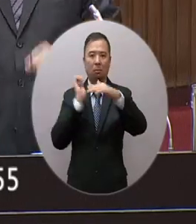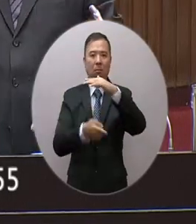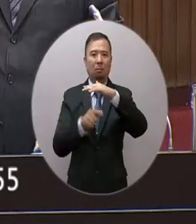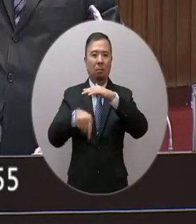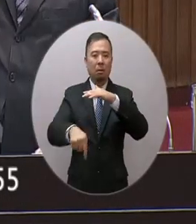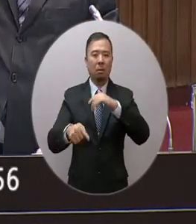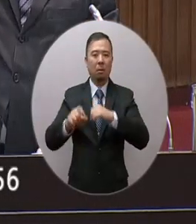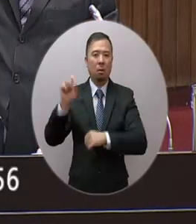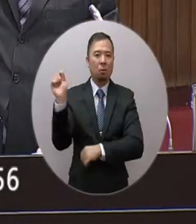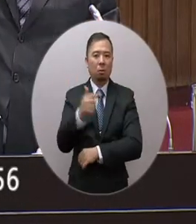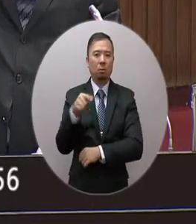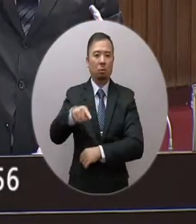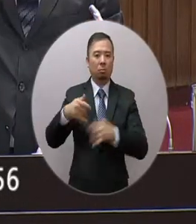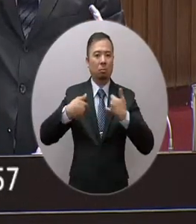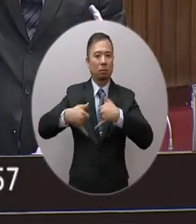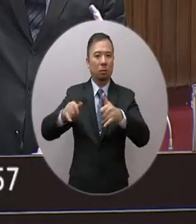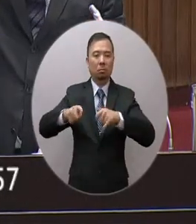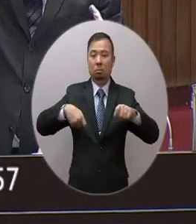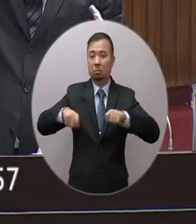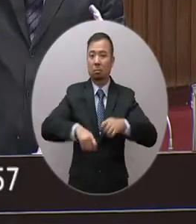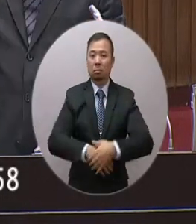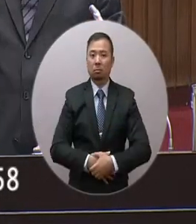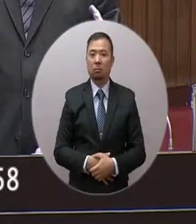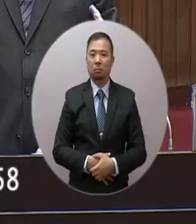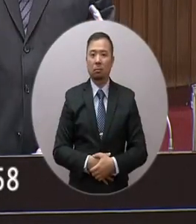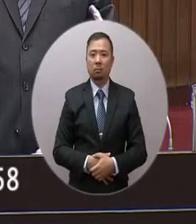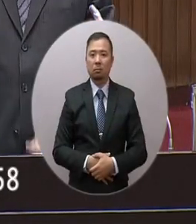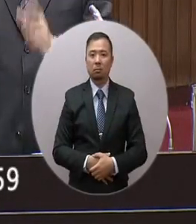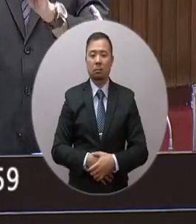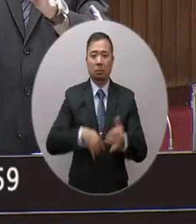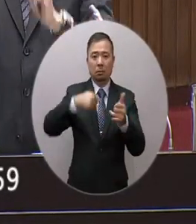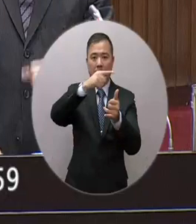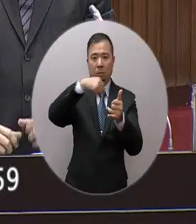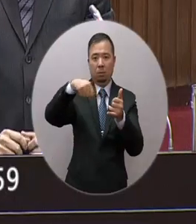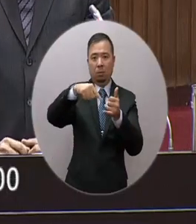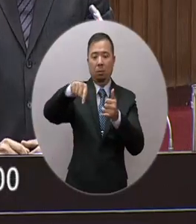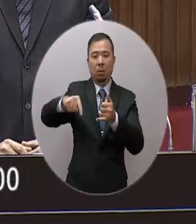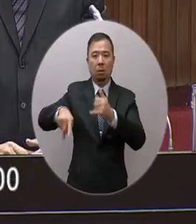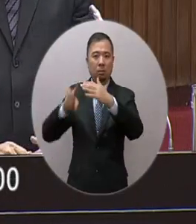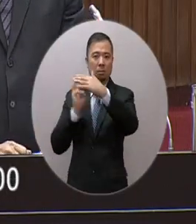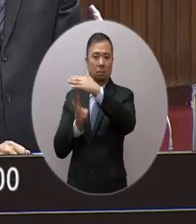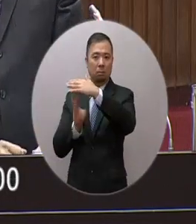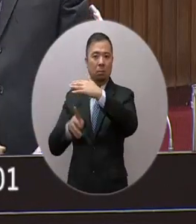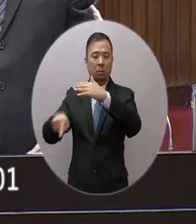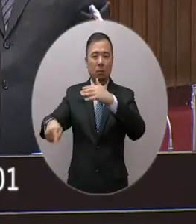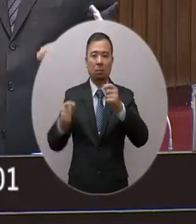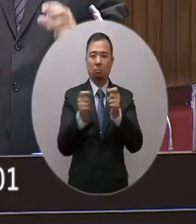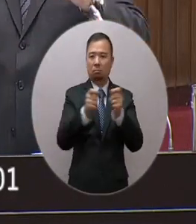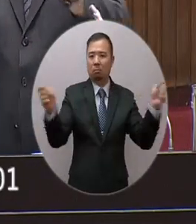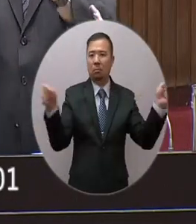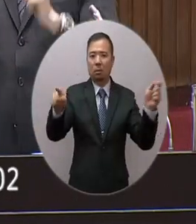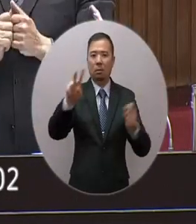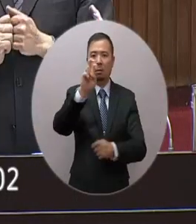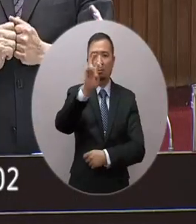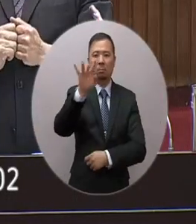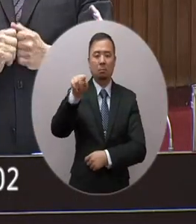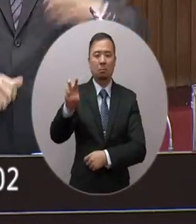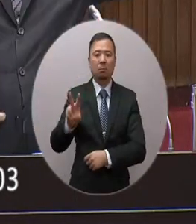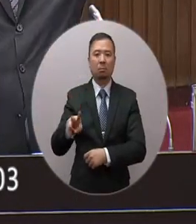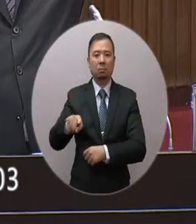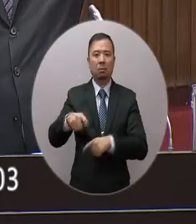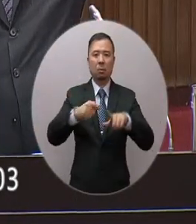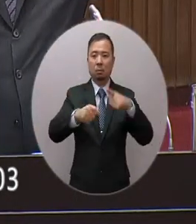雄左营，东到长治接这个国道3号，全长24.2公里。但是我要跟院长